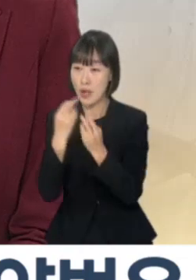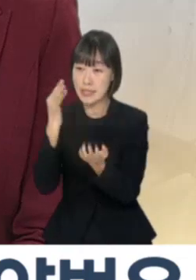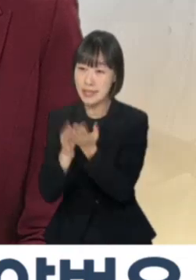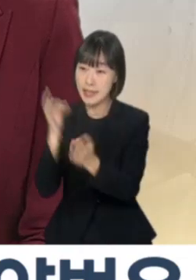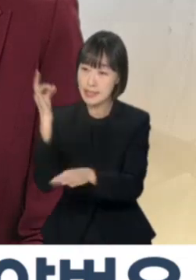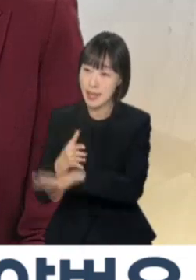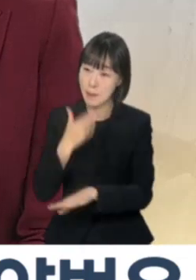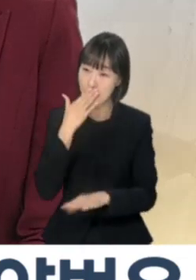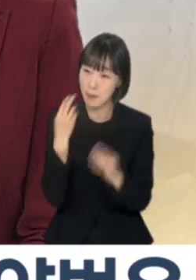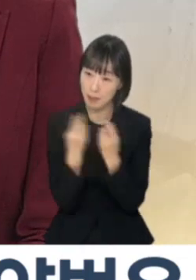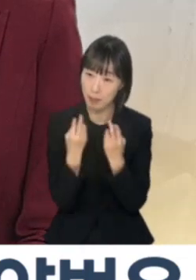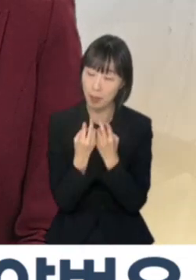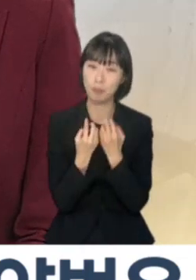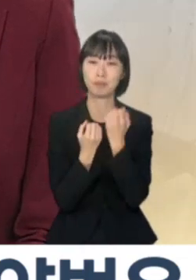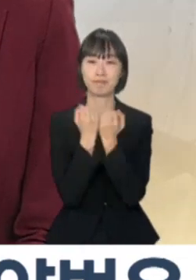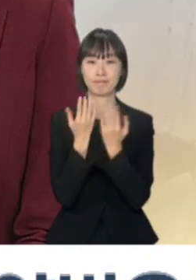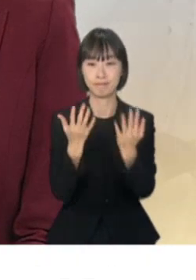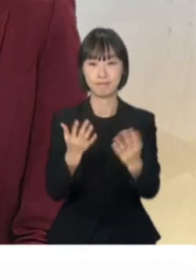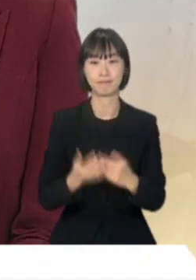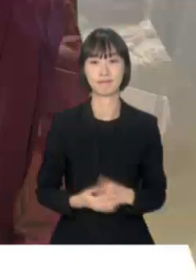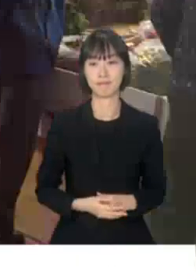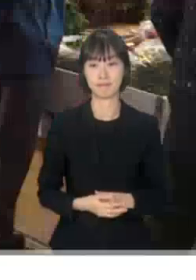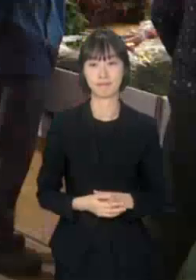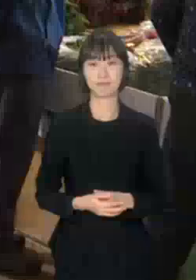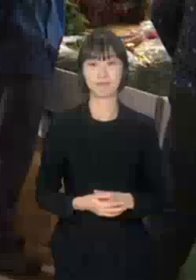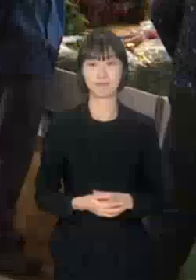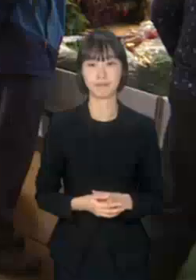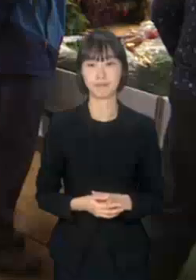서영석 기자가 정리했습니다.